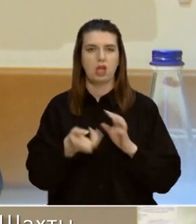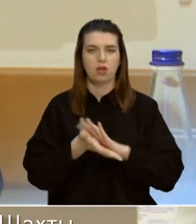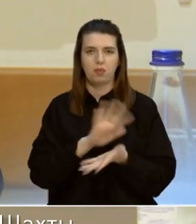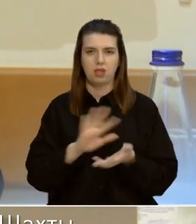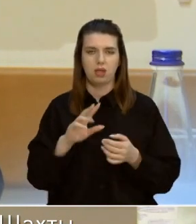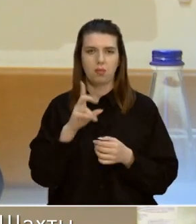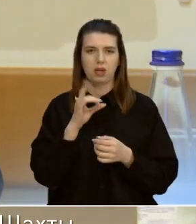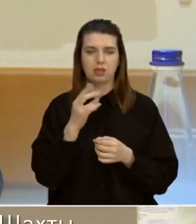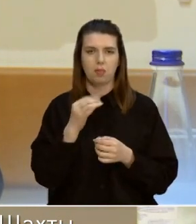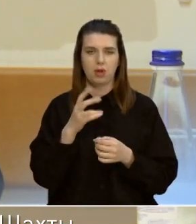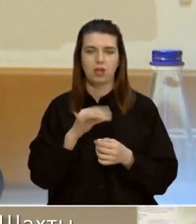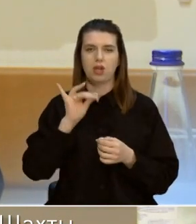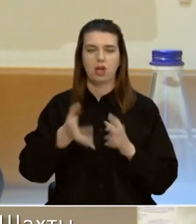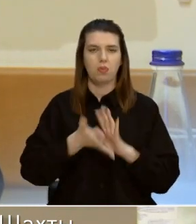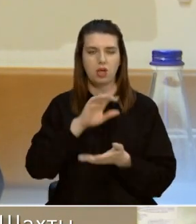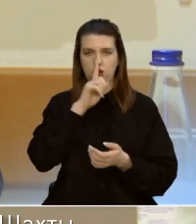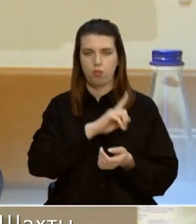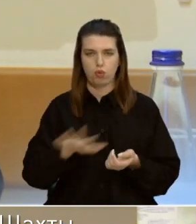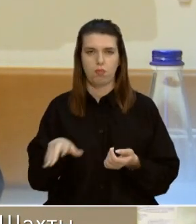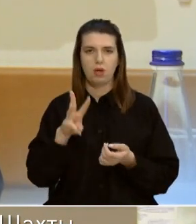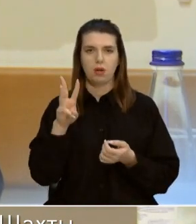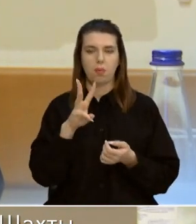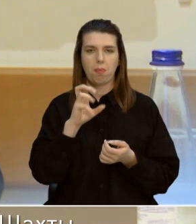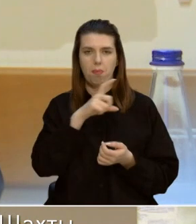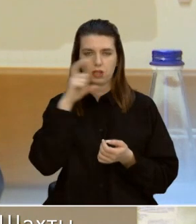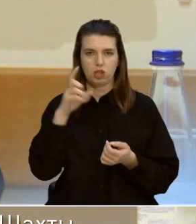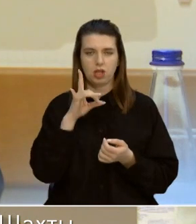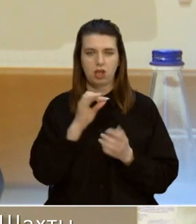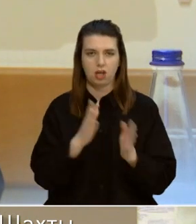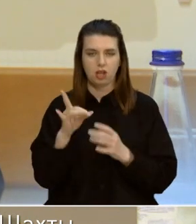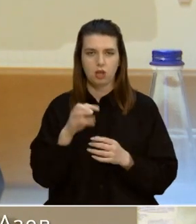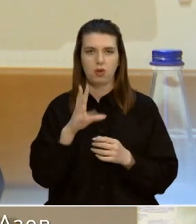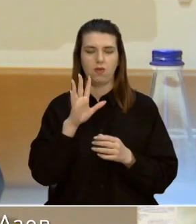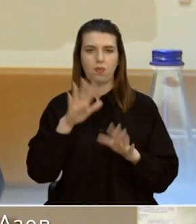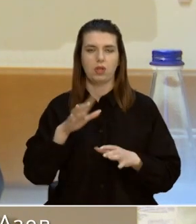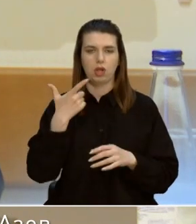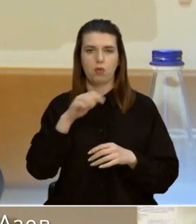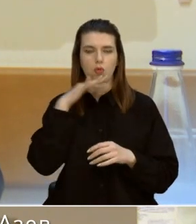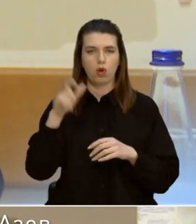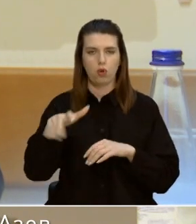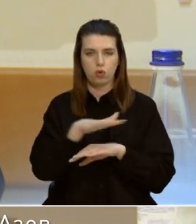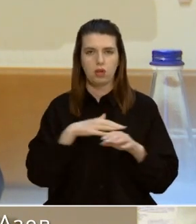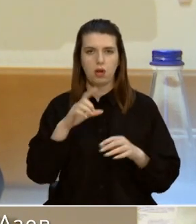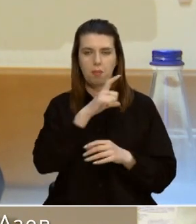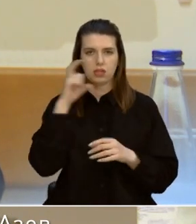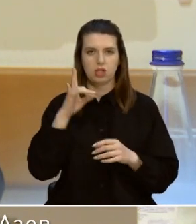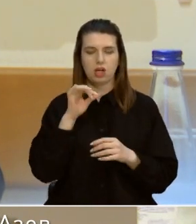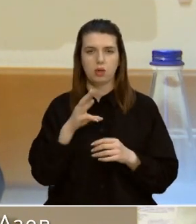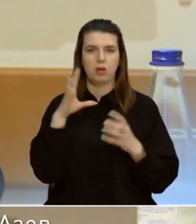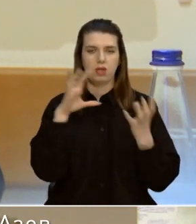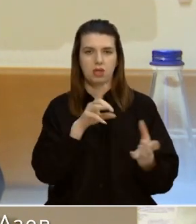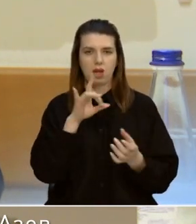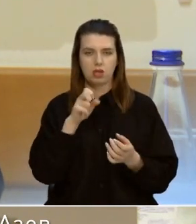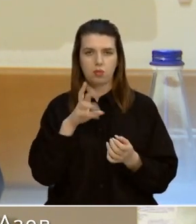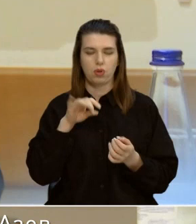отменили принципиально и не отменим пока масочный режим в общественных местах, масочный режим в